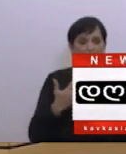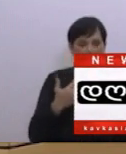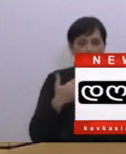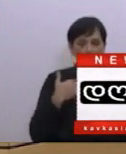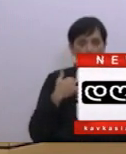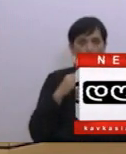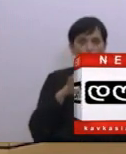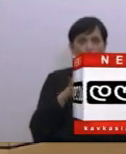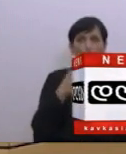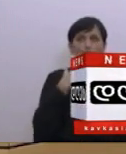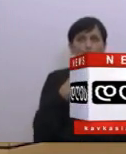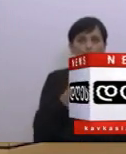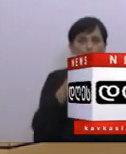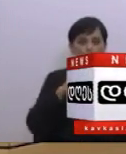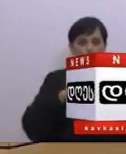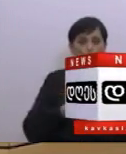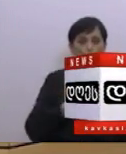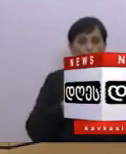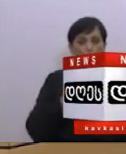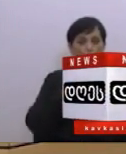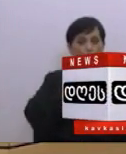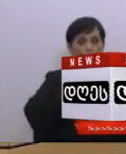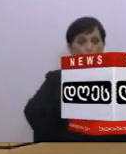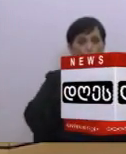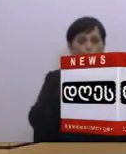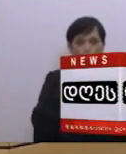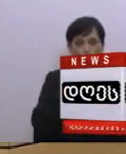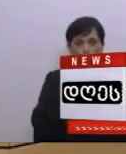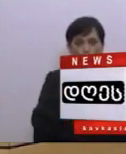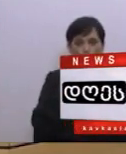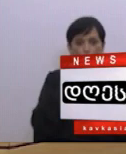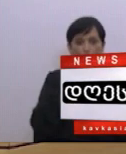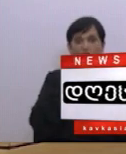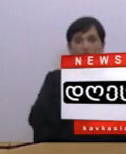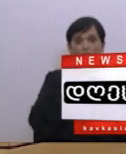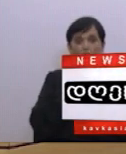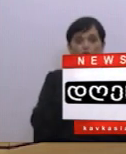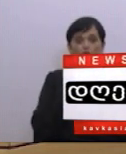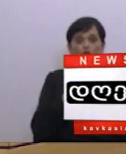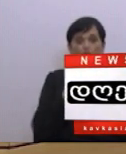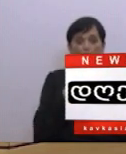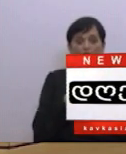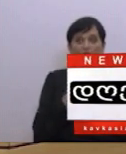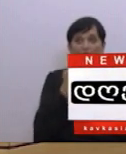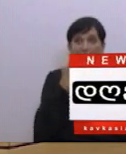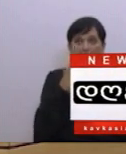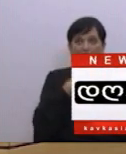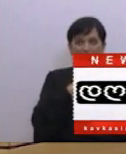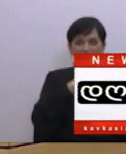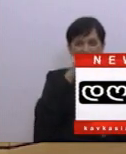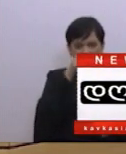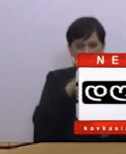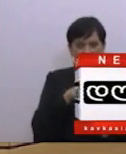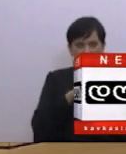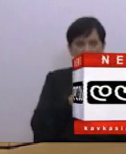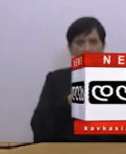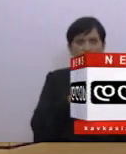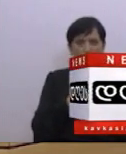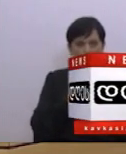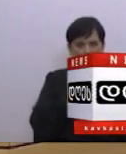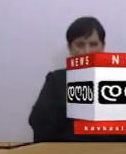ისინი თავიანთ უფლებამოსილების დროს დაიღუპნენ იმ შემთხვევის ადგილზე, მაგრამ ერთი თანამშრომელი გახსოვთ რის გამო